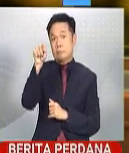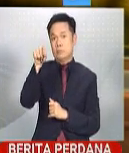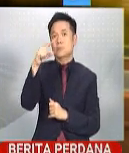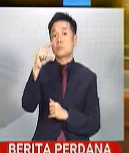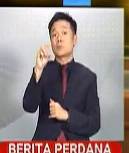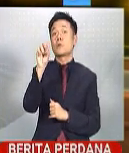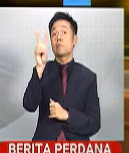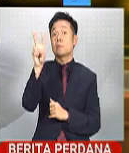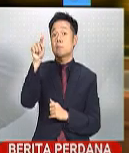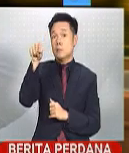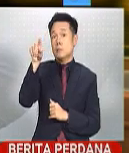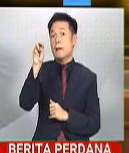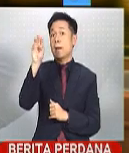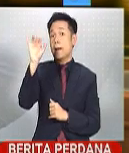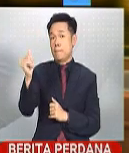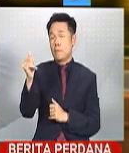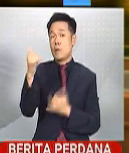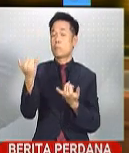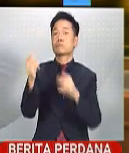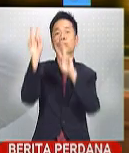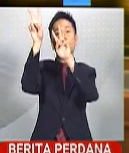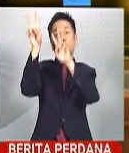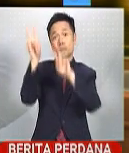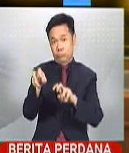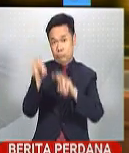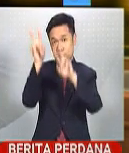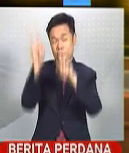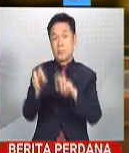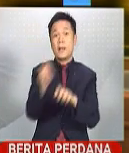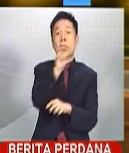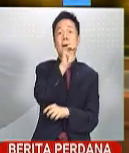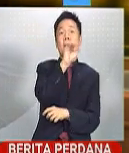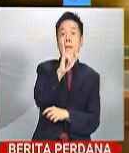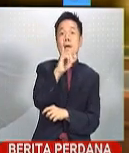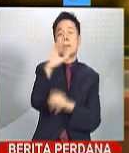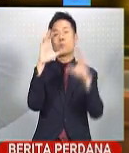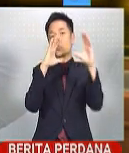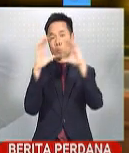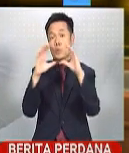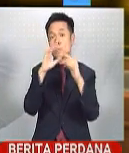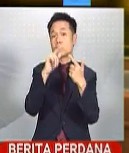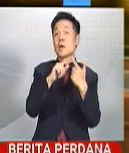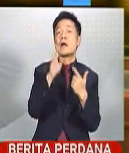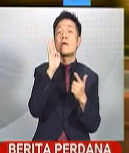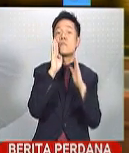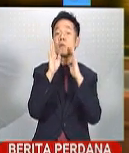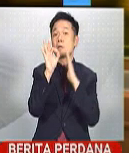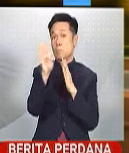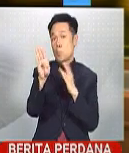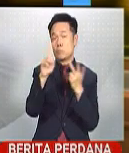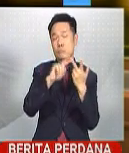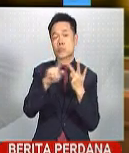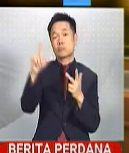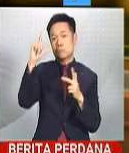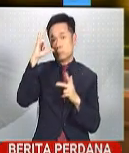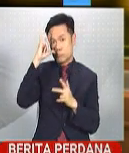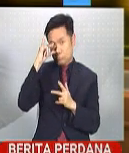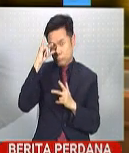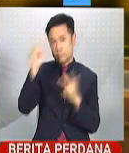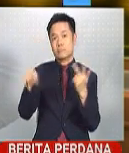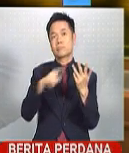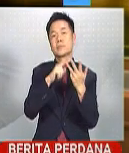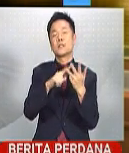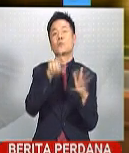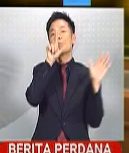www.met.gov.my ataupun muat turun aplikasi My Cuaca. Begitu juga Facebook, Instagram dan juga Twitter. Baiklah, sebelum pisah, kita lihat